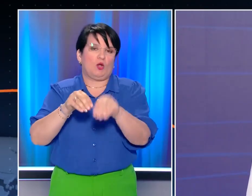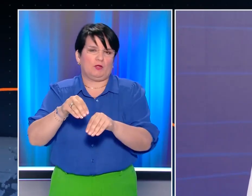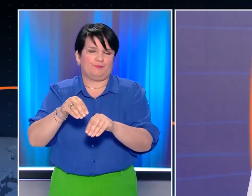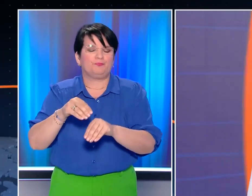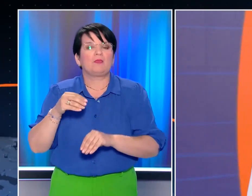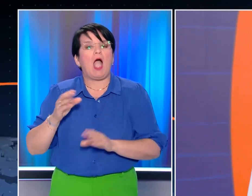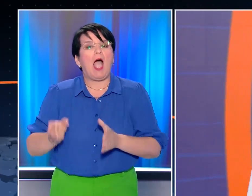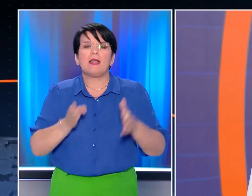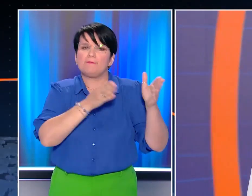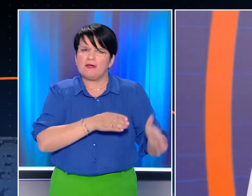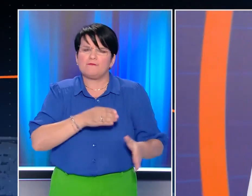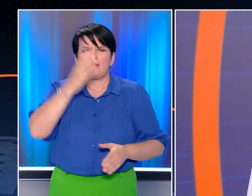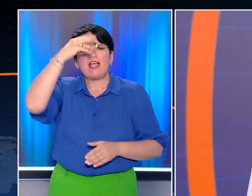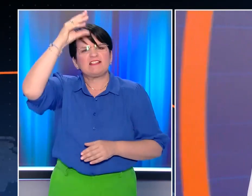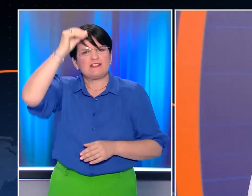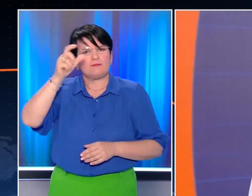Υπότιτλοι AUTHORWAVE